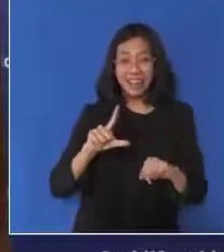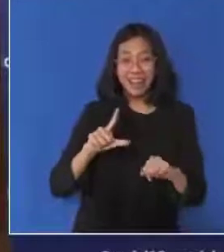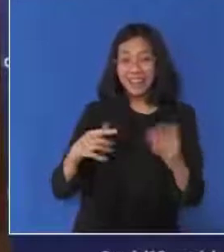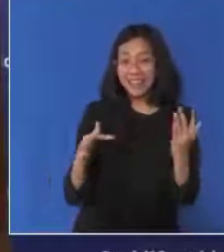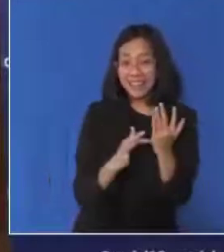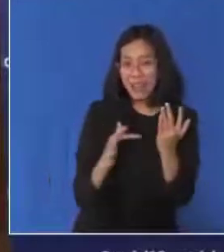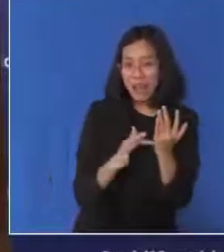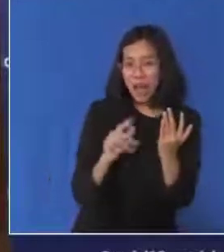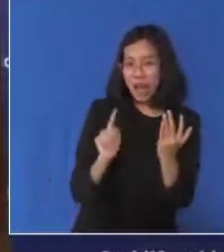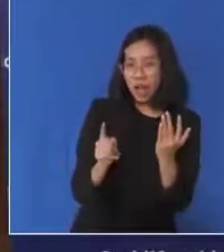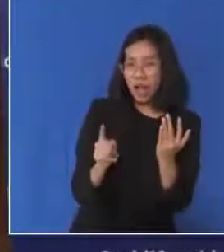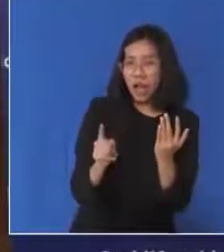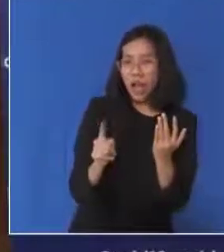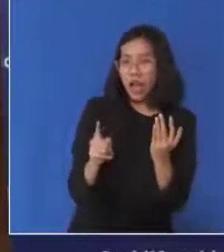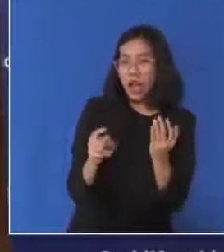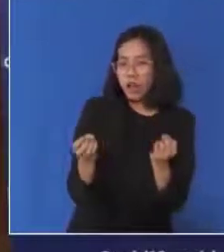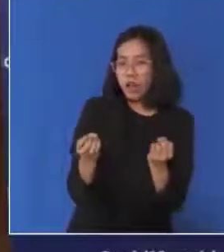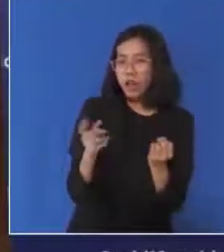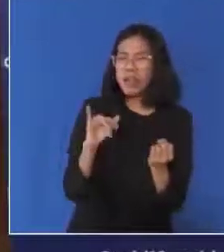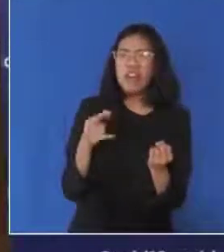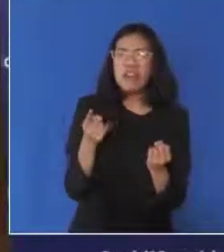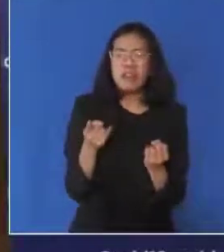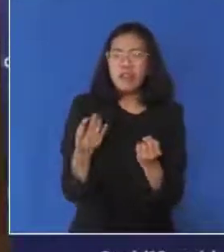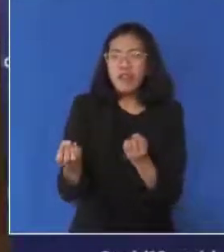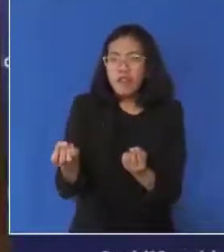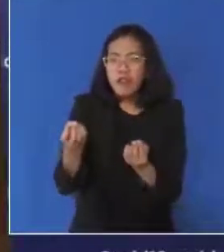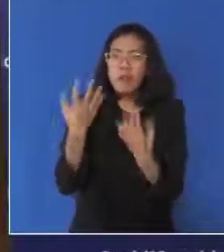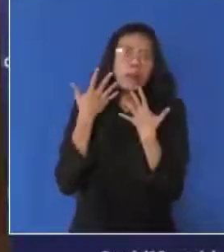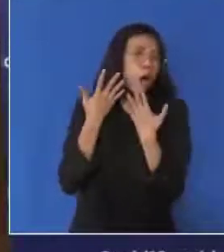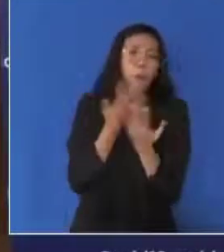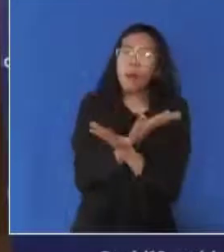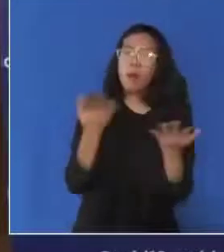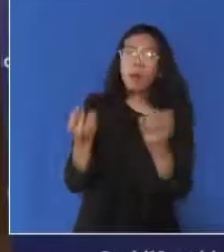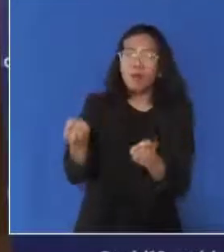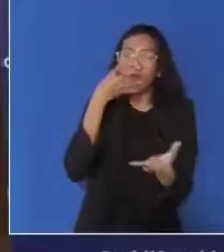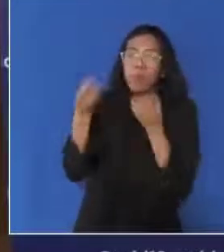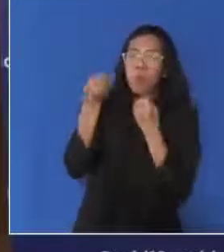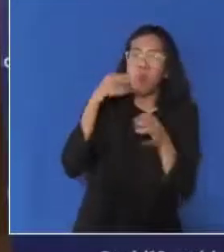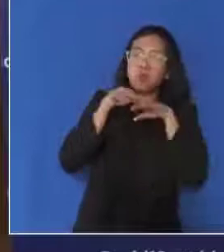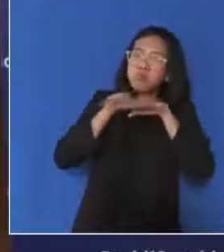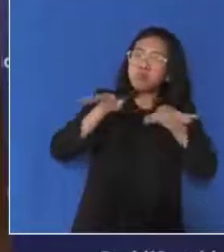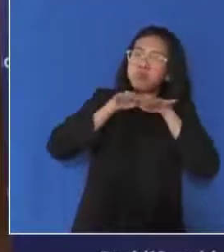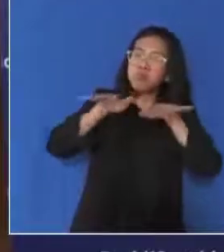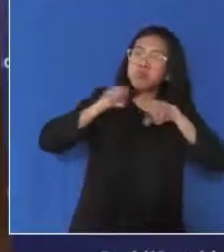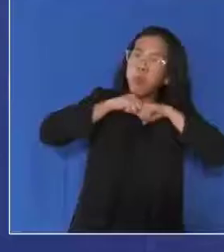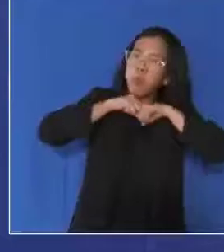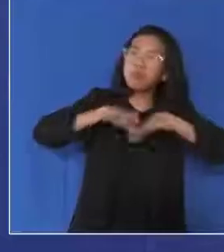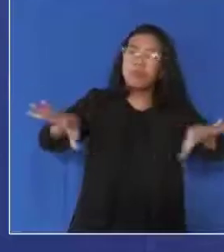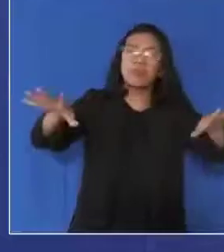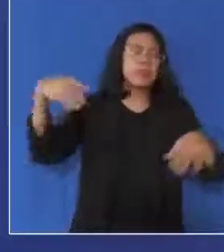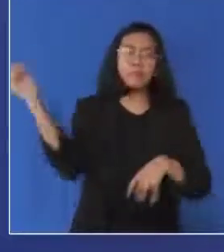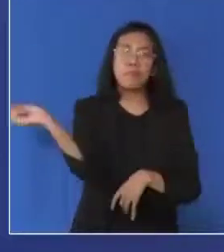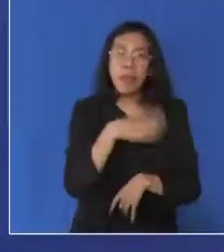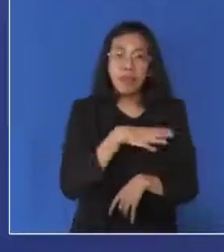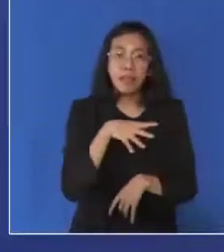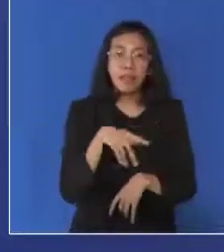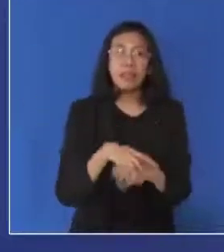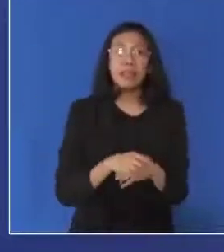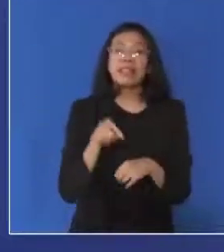memang adalah kemampuan menyebarkan informasi dan juga mendapatkan informasi dengan cepat Nah makanya